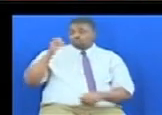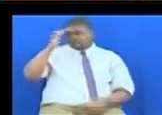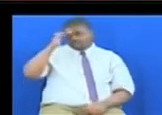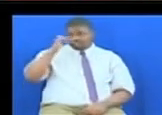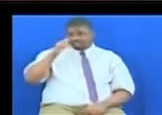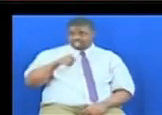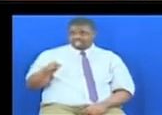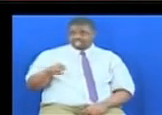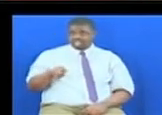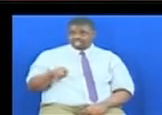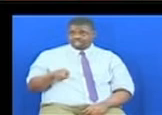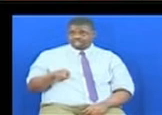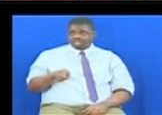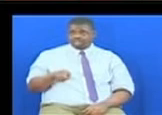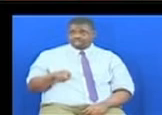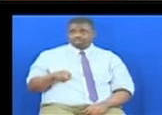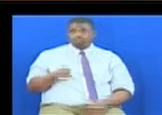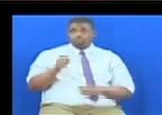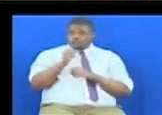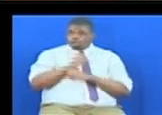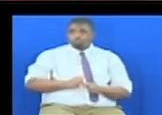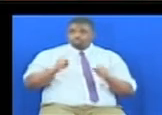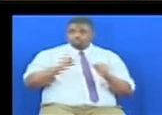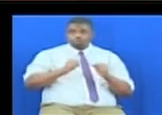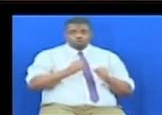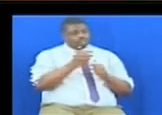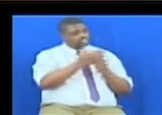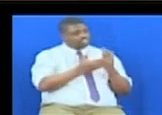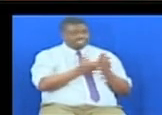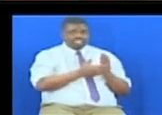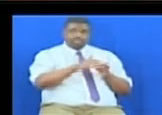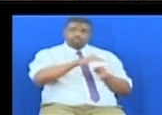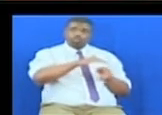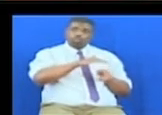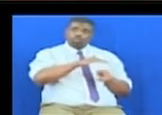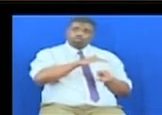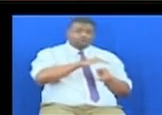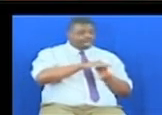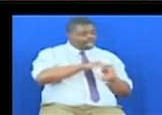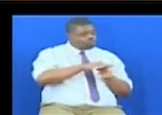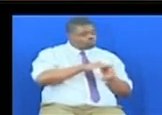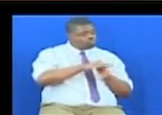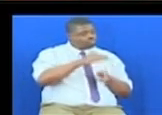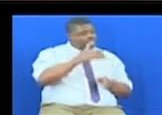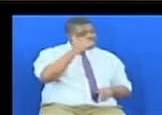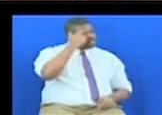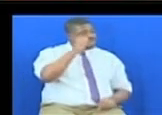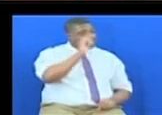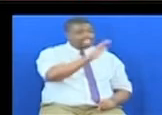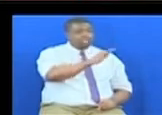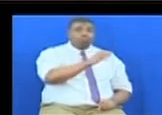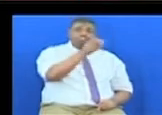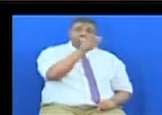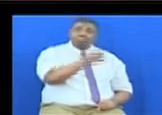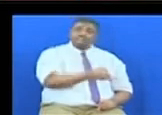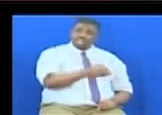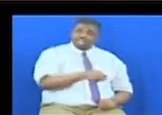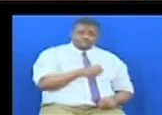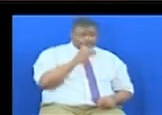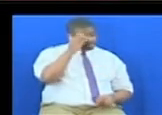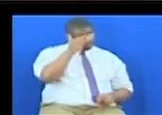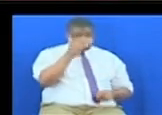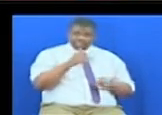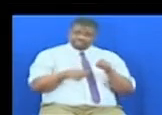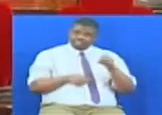kwamba watu wana imani na kuomboa nchi. Watu wanatumia vibaya imani yenu. Yaani hiyo imani ambayo mnayo, ambayo mnadhani